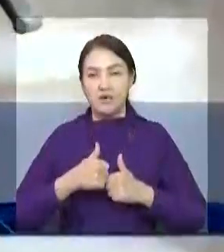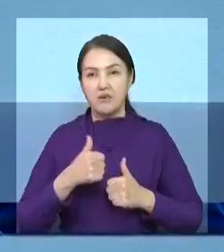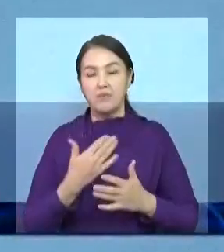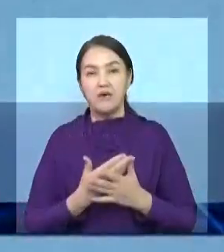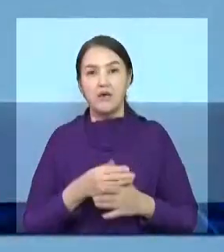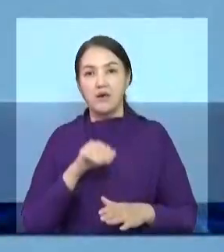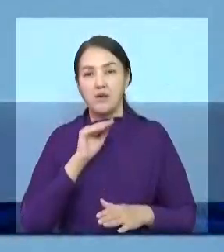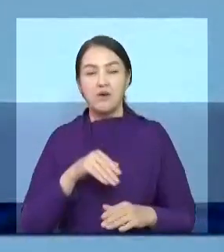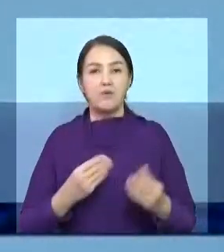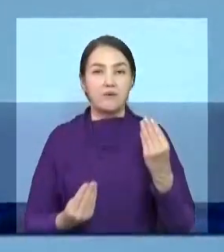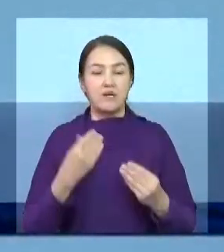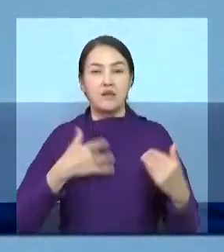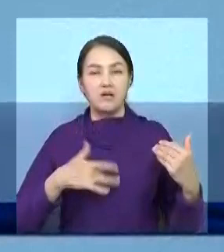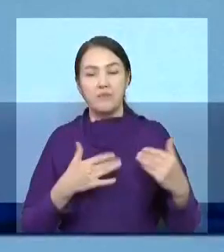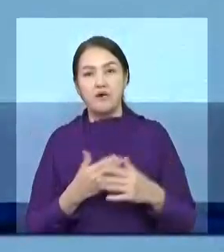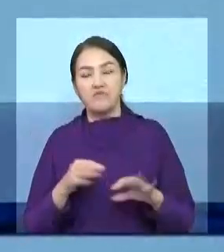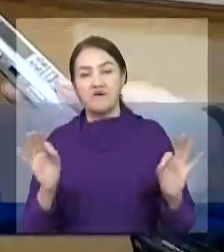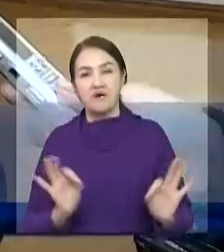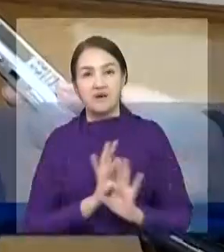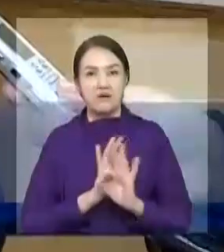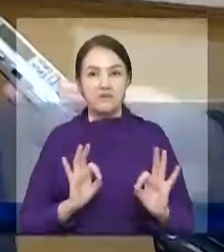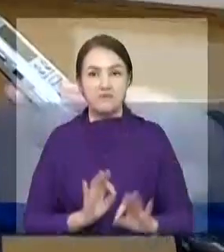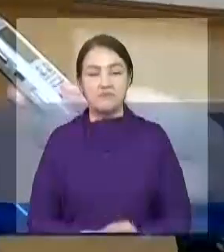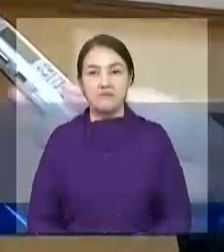обладали навыками игры на инструментах и вокала.